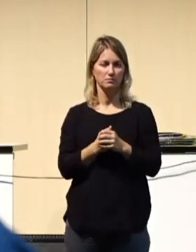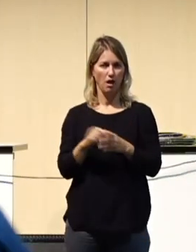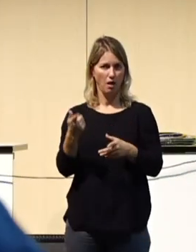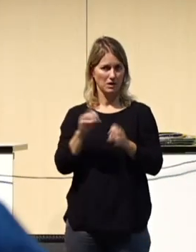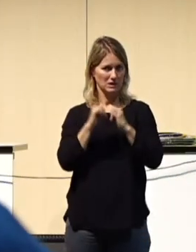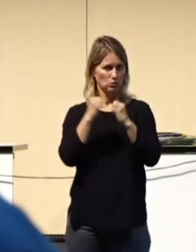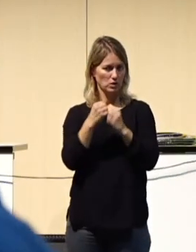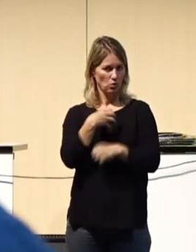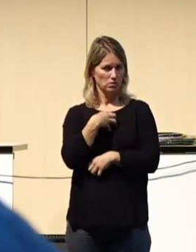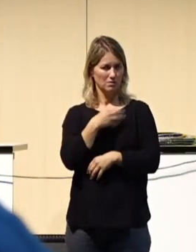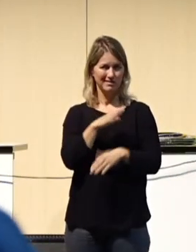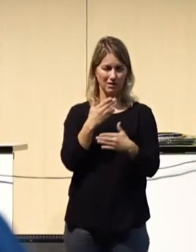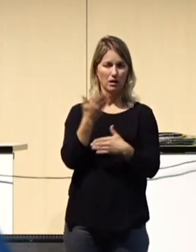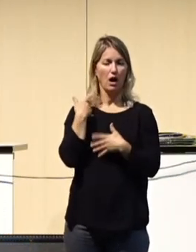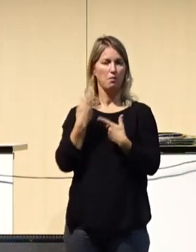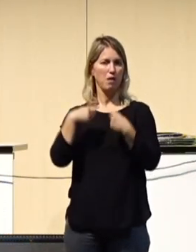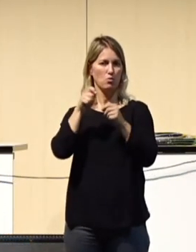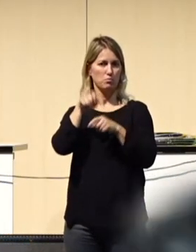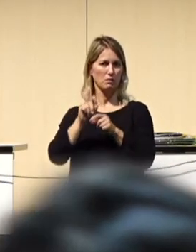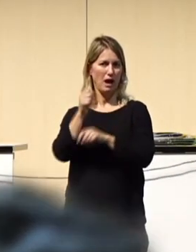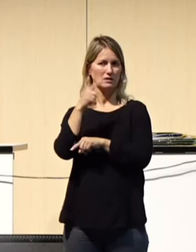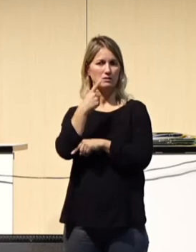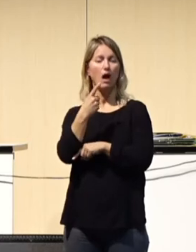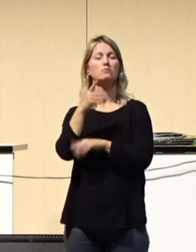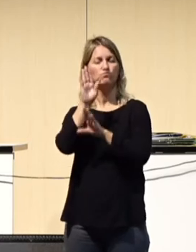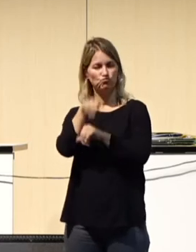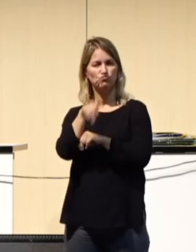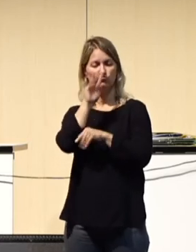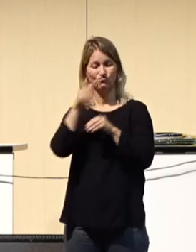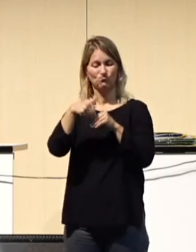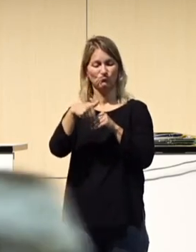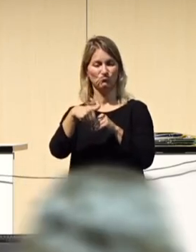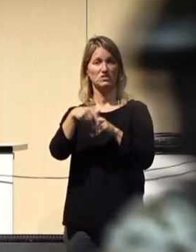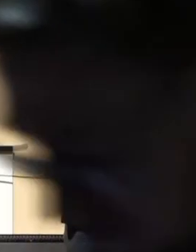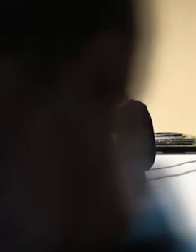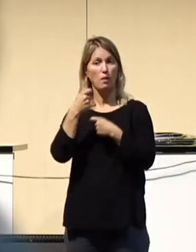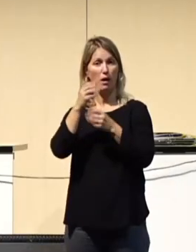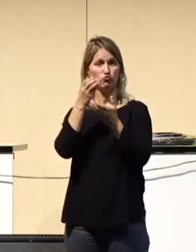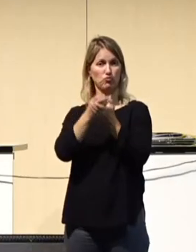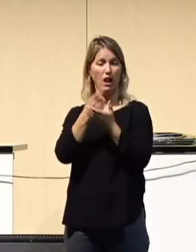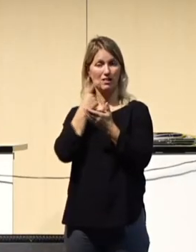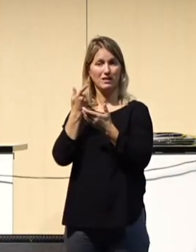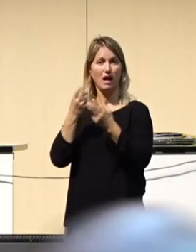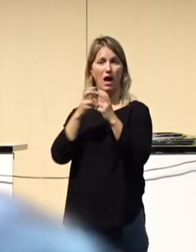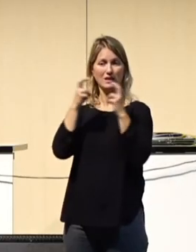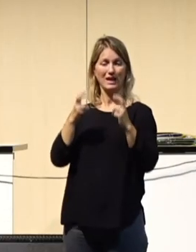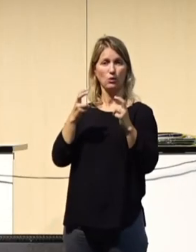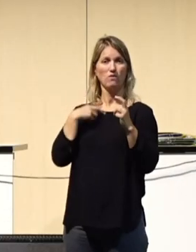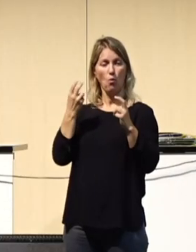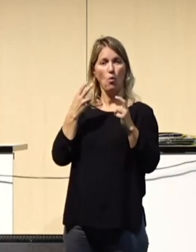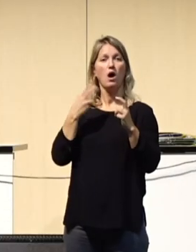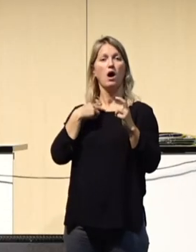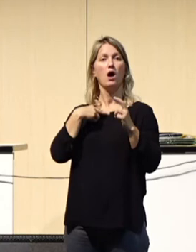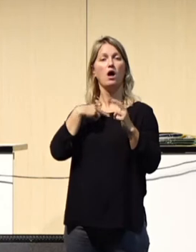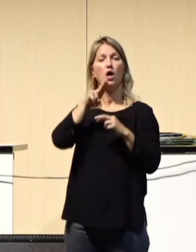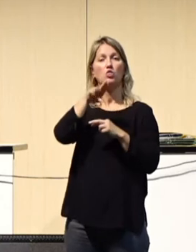Situation hat der Baubürgermeister zugesichert, dass zeitnah die für Baustelleneinrichtungen genutzten Flächen unterhalb der Nossener Brücke wieder